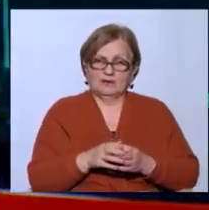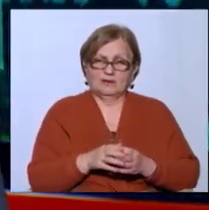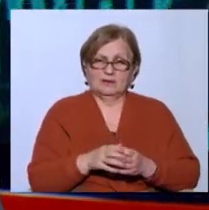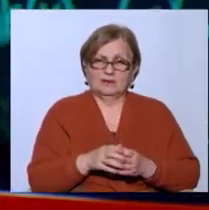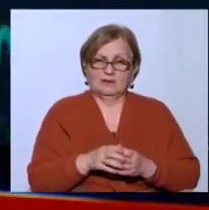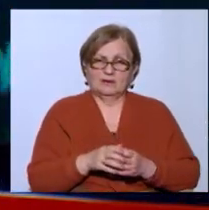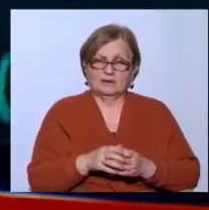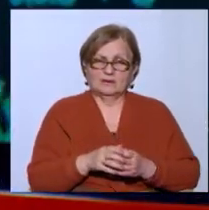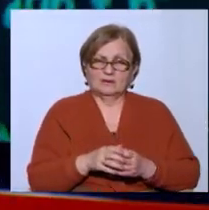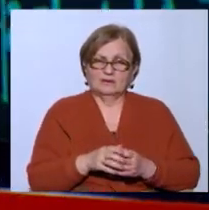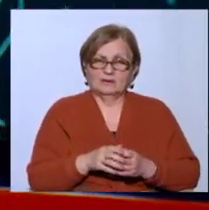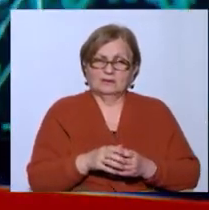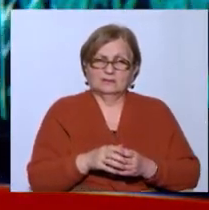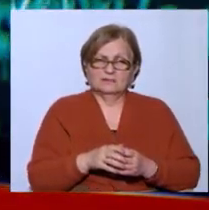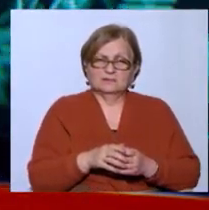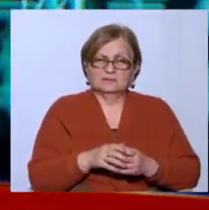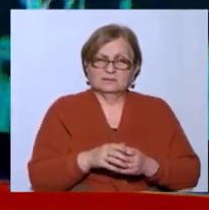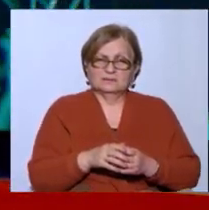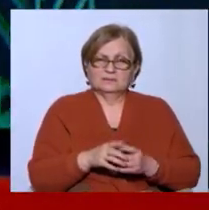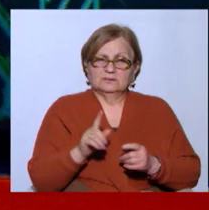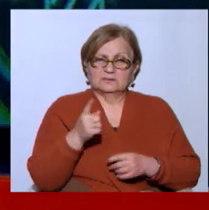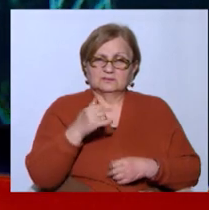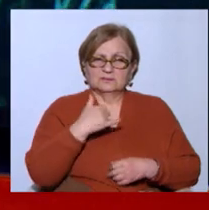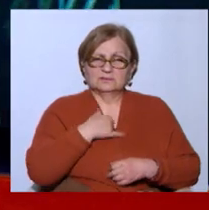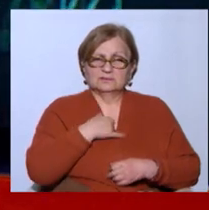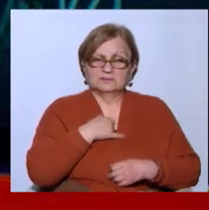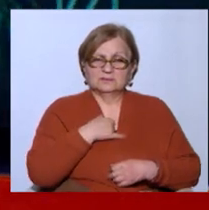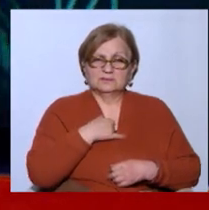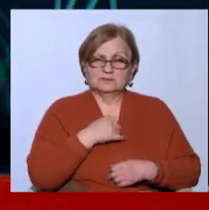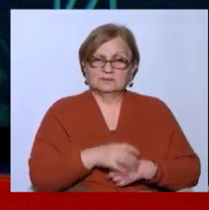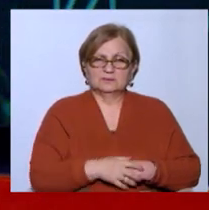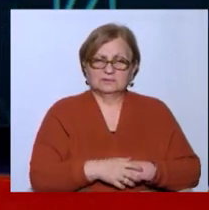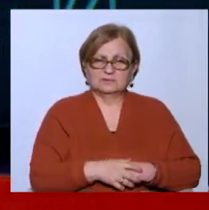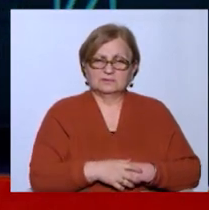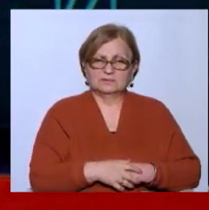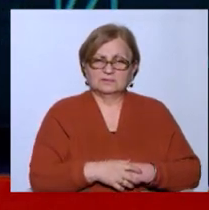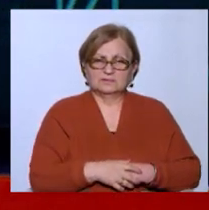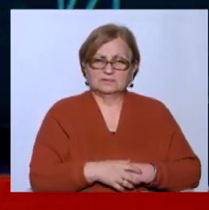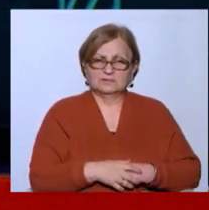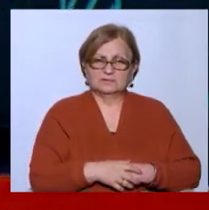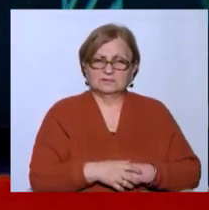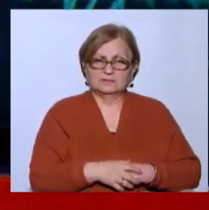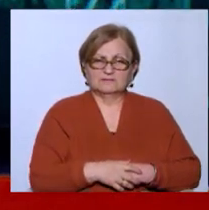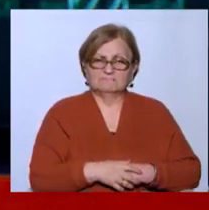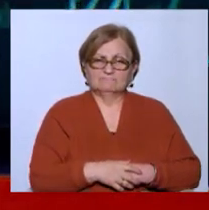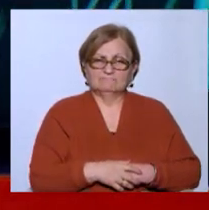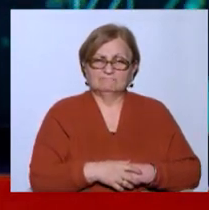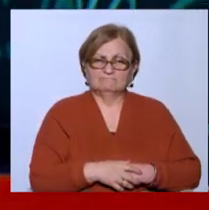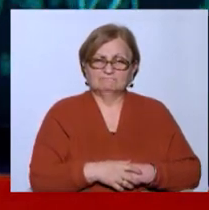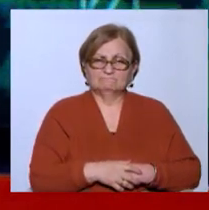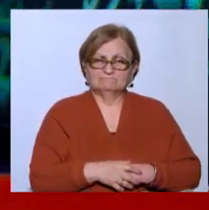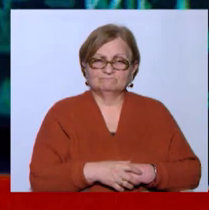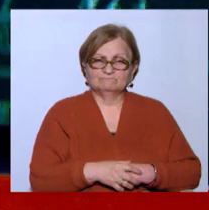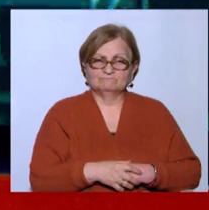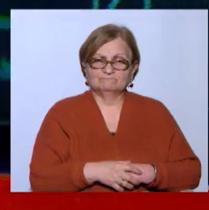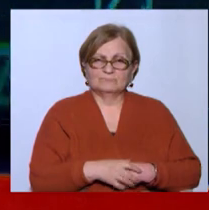ამოცანის შემთხვევა. რადგან ჩვენი თუ როცა არის მნიშვნელოვანი